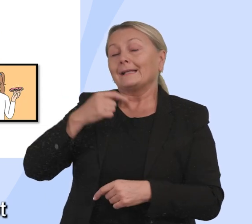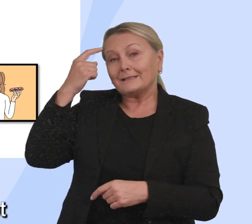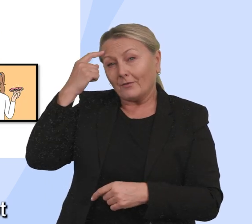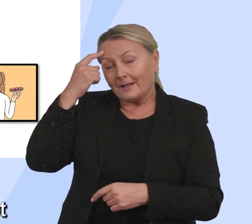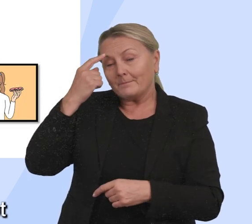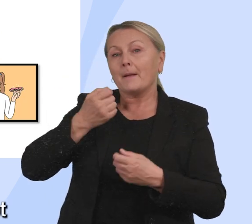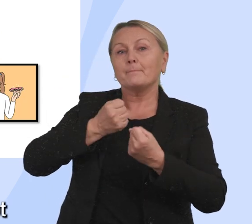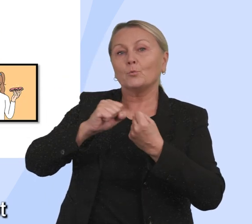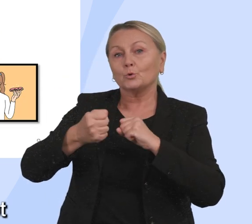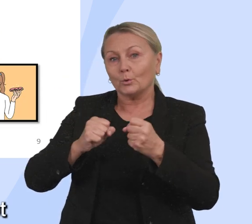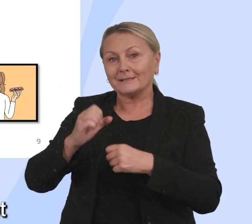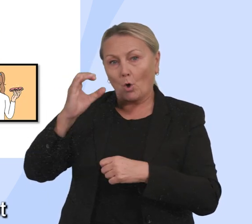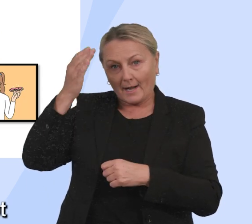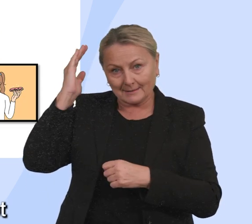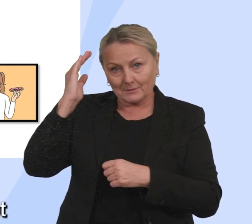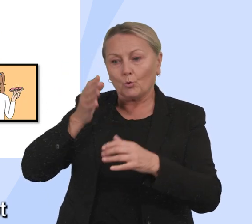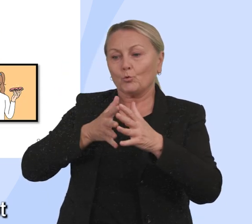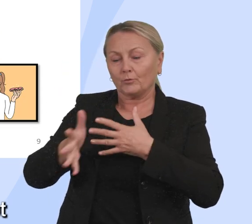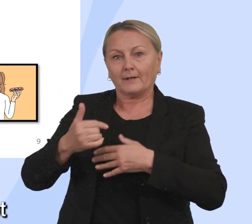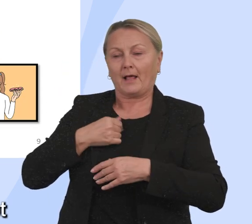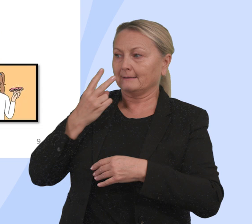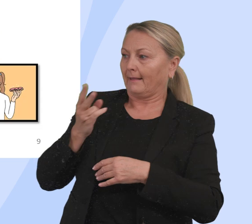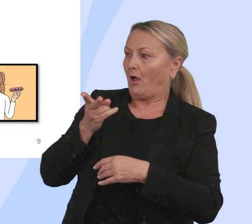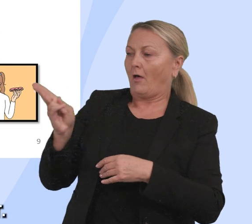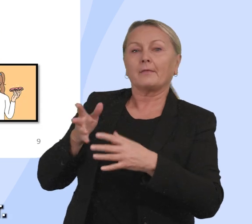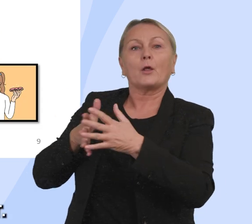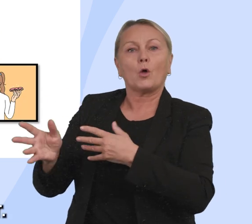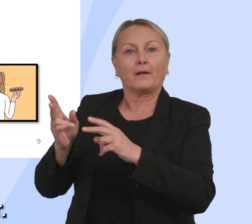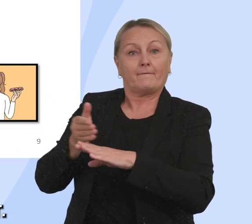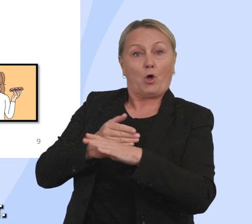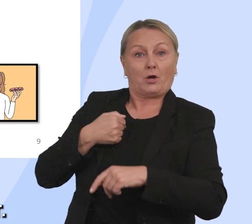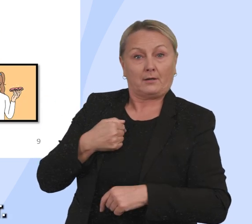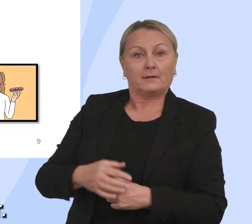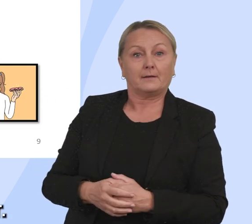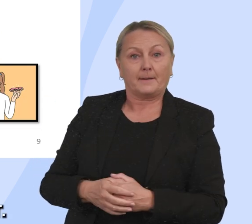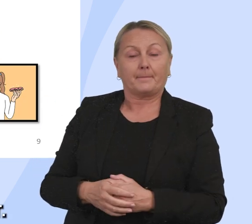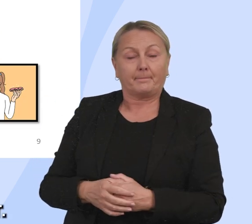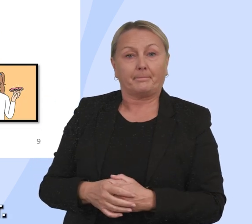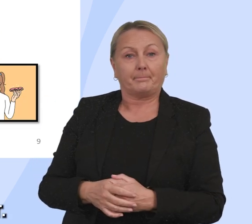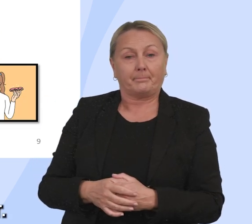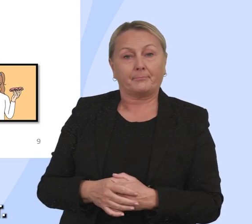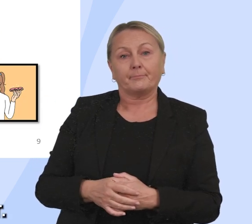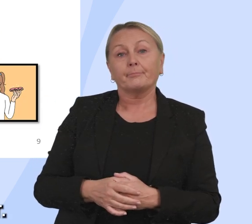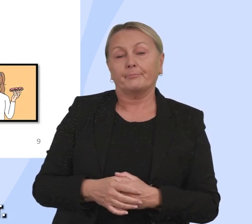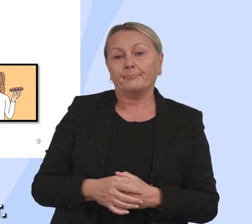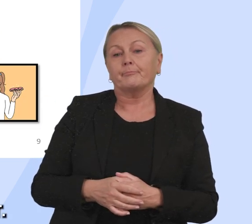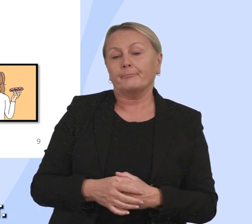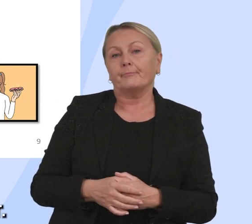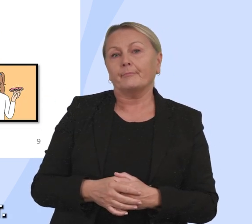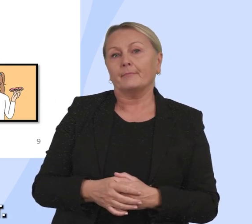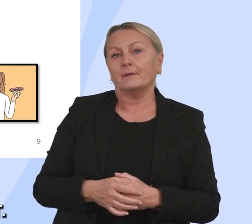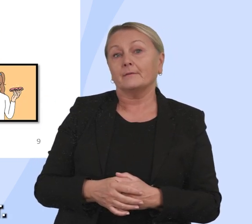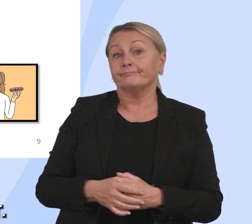udføre det, som jeg har set den anden udføre. Og det her, det kan være stærke sager. Jeg har stået